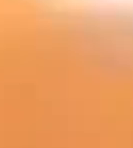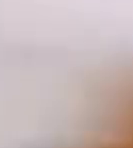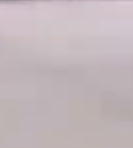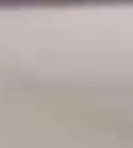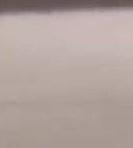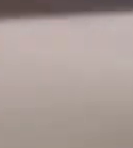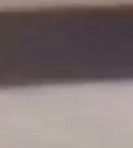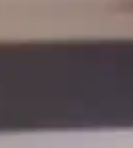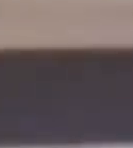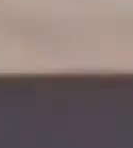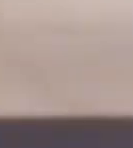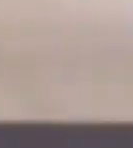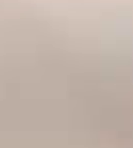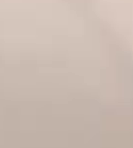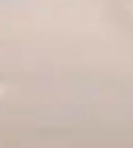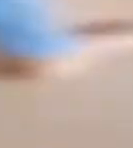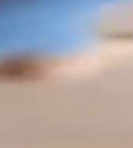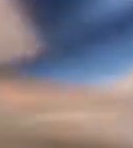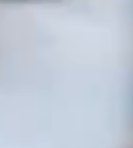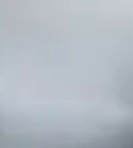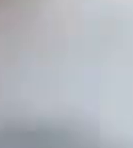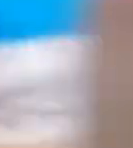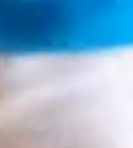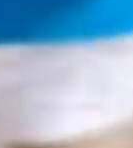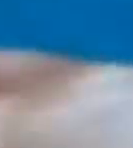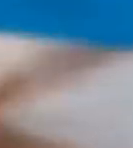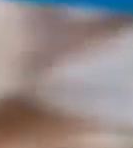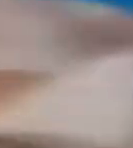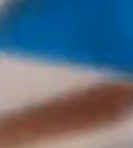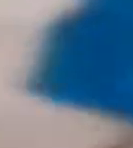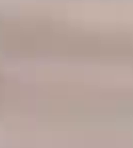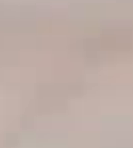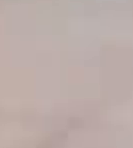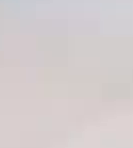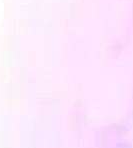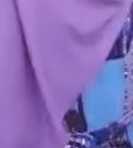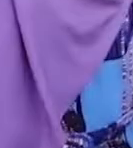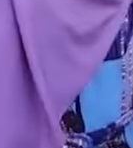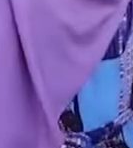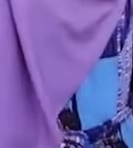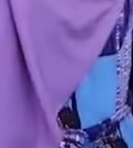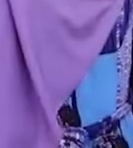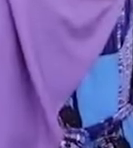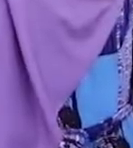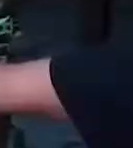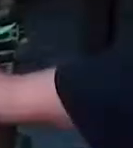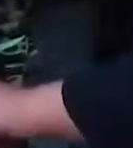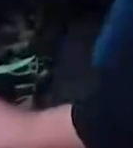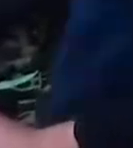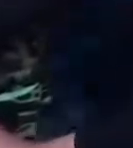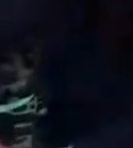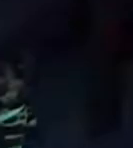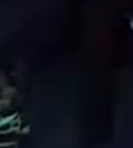bermain dalam scrutiny sudah diumumkan KPU dalam rilis tertulis tim investigasi komisi